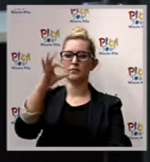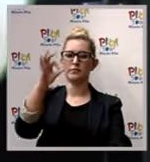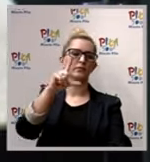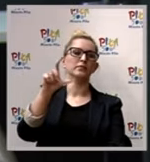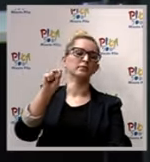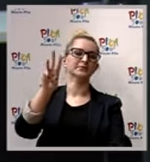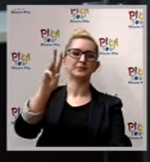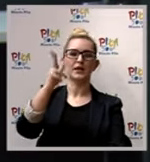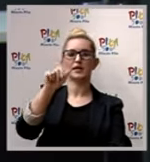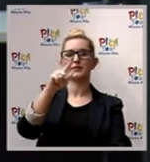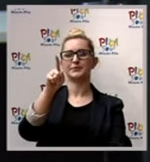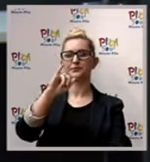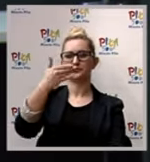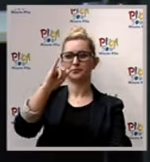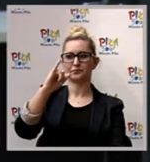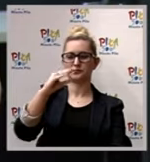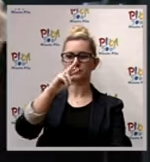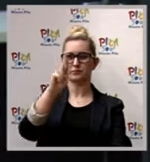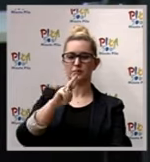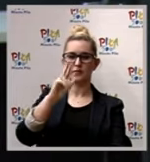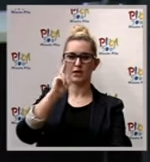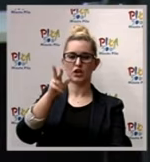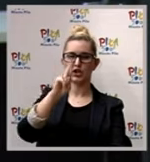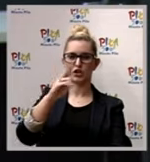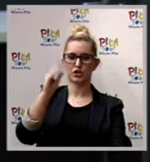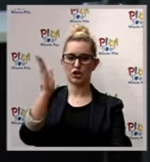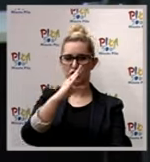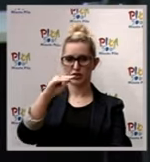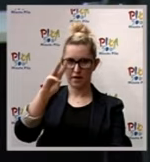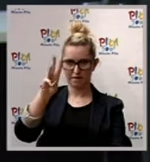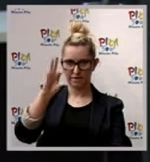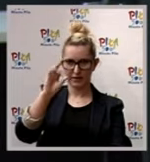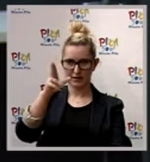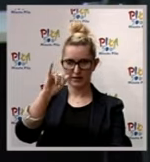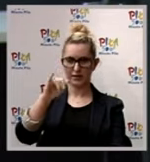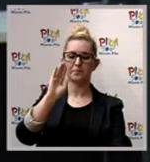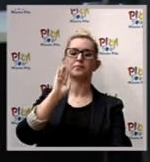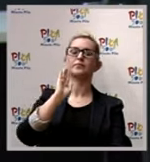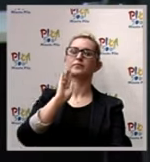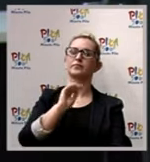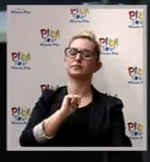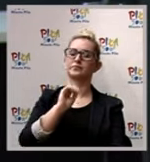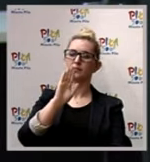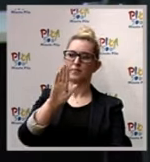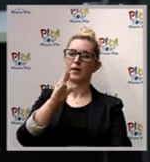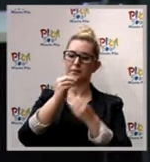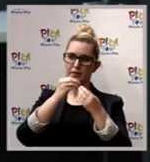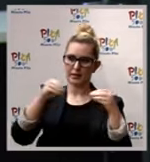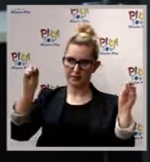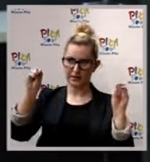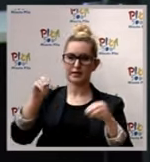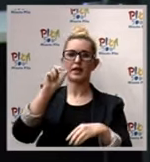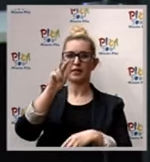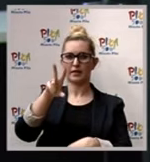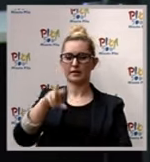Krzeszewski. Komisja skrutacyjna stwierdza, że kandydat Zdzisław Kazimierz Krzeszewski uzyskał więcej głosów